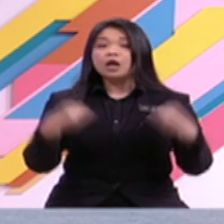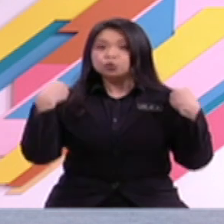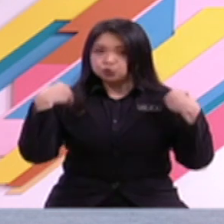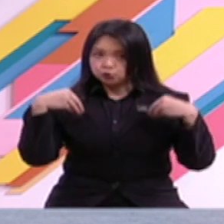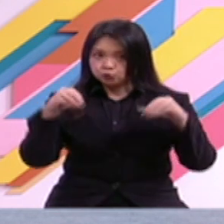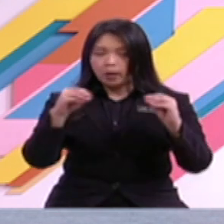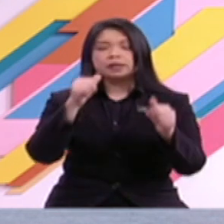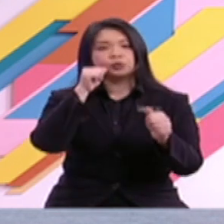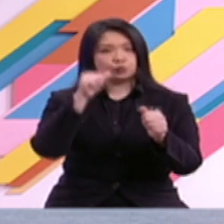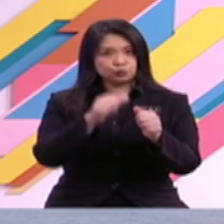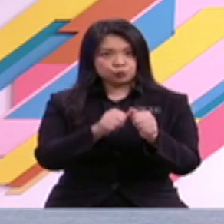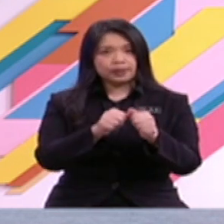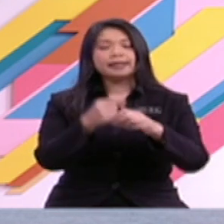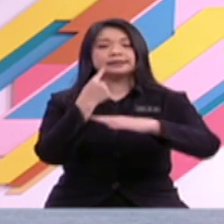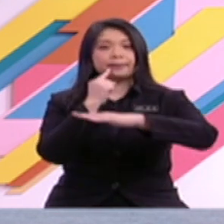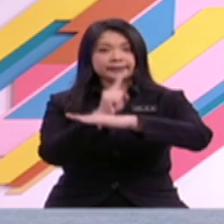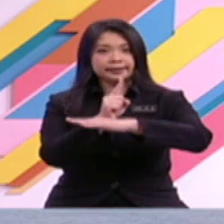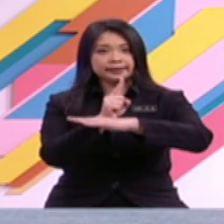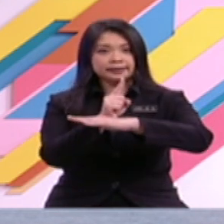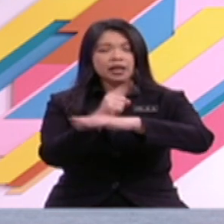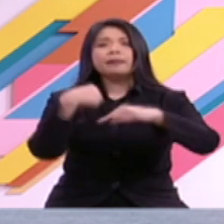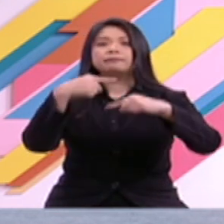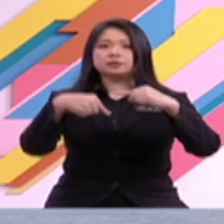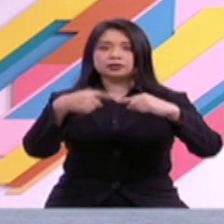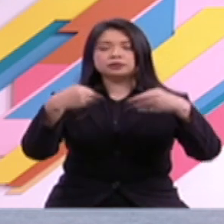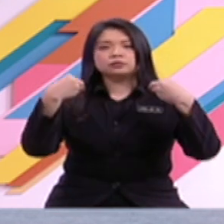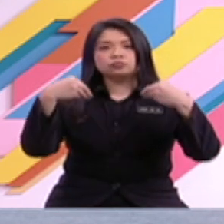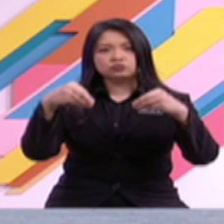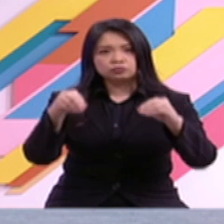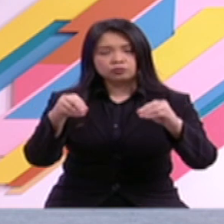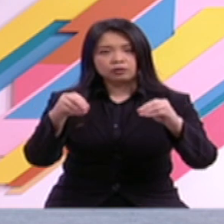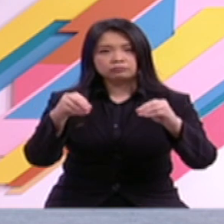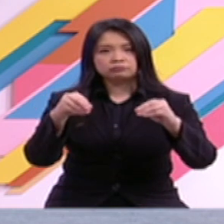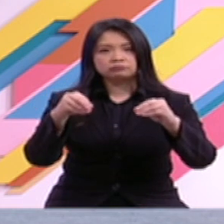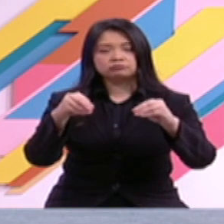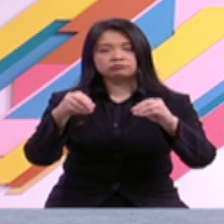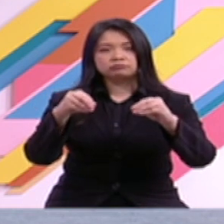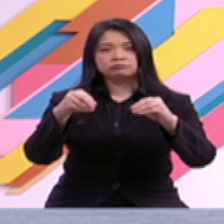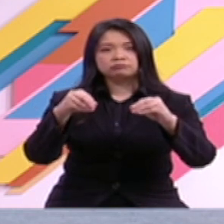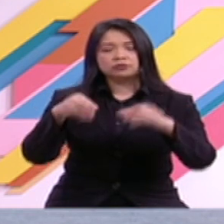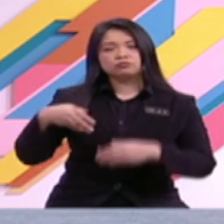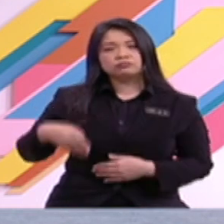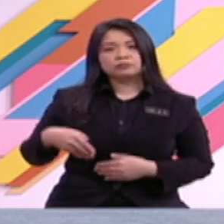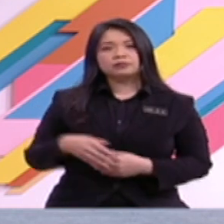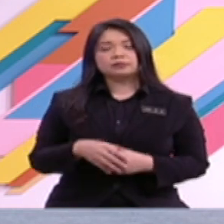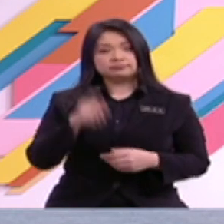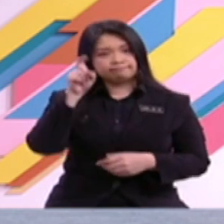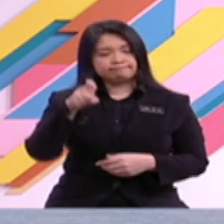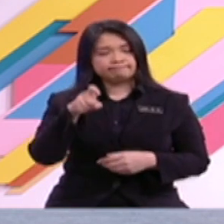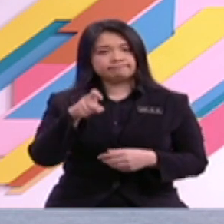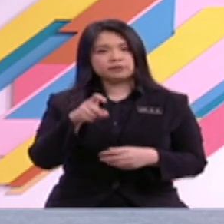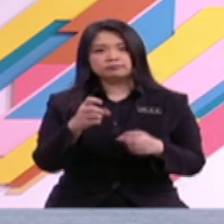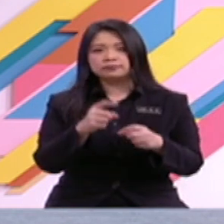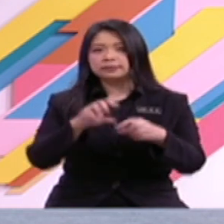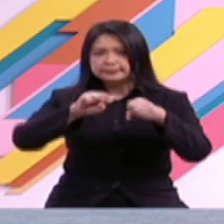kerajaan kita jual Oke kita ketat Hah jadi ke thrash metal